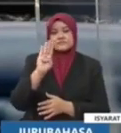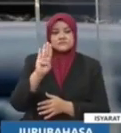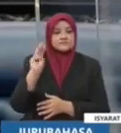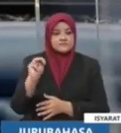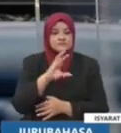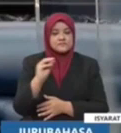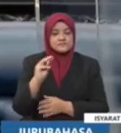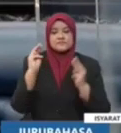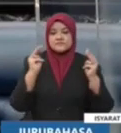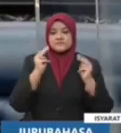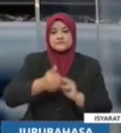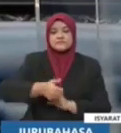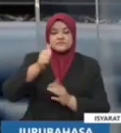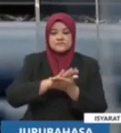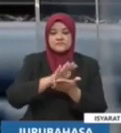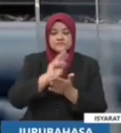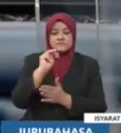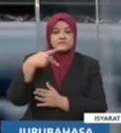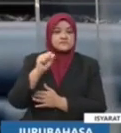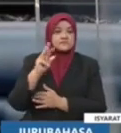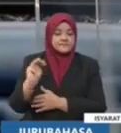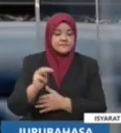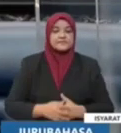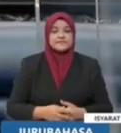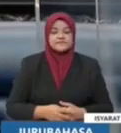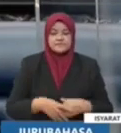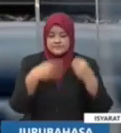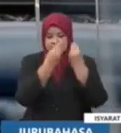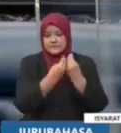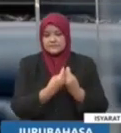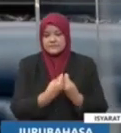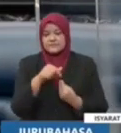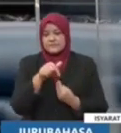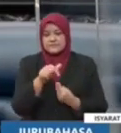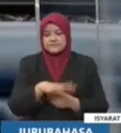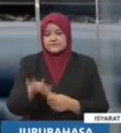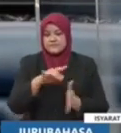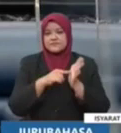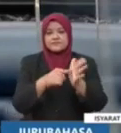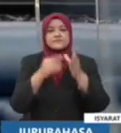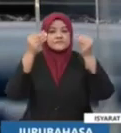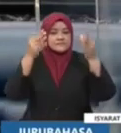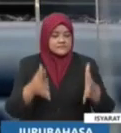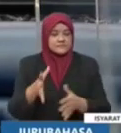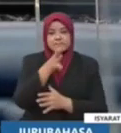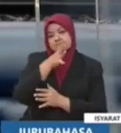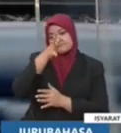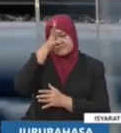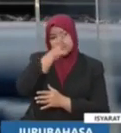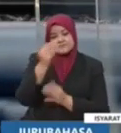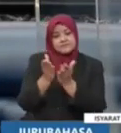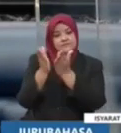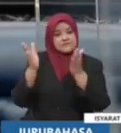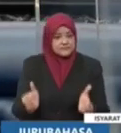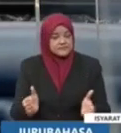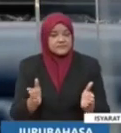gmcj mutu sekolah Malaysia MPM dapat Tandai pada sesi 5 urus menunjukkan guru ibu Bapa